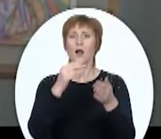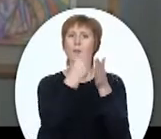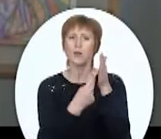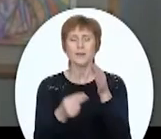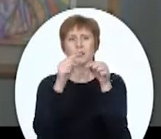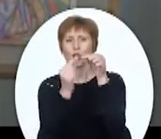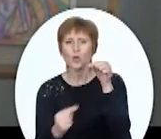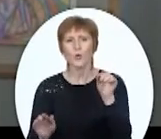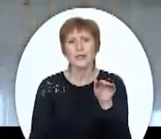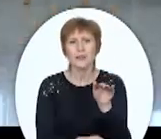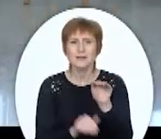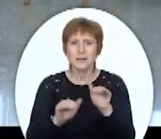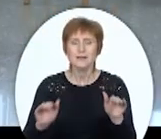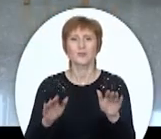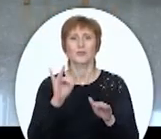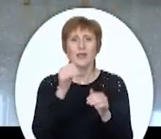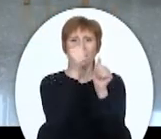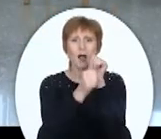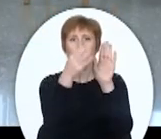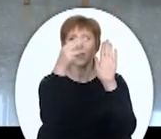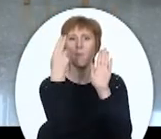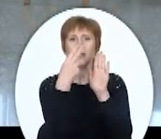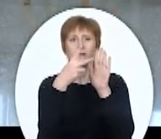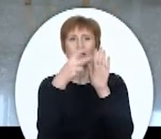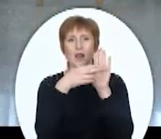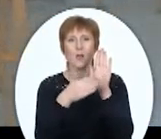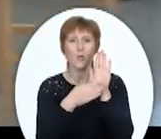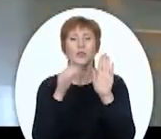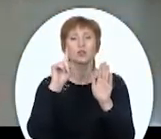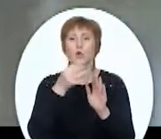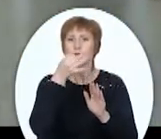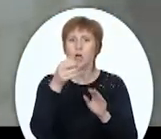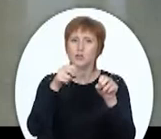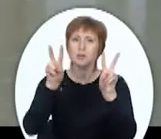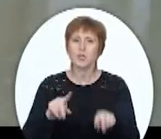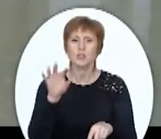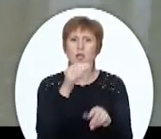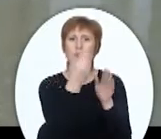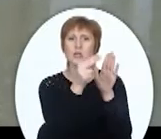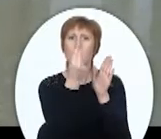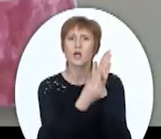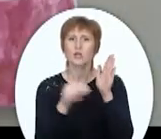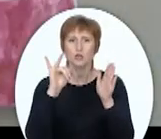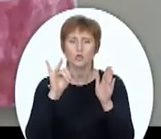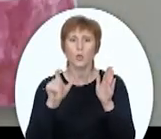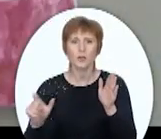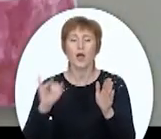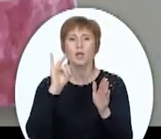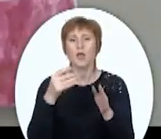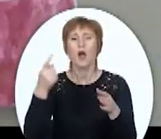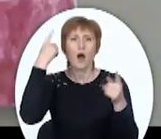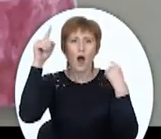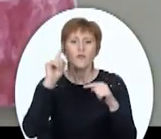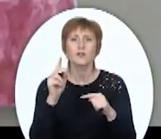Мольберты на тонких детских ножках, и на каждом умещается по две работы. Что скажут специалисты об этих рисунках и авторе этих линий